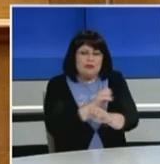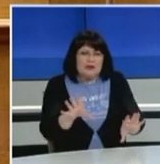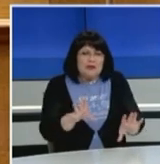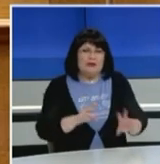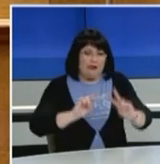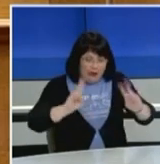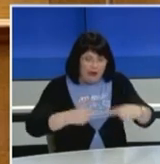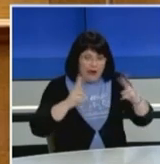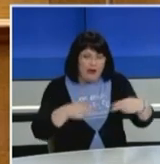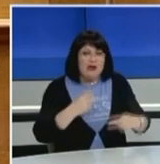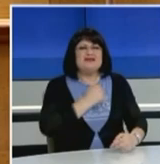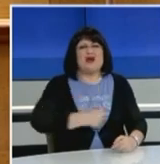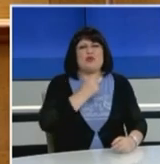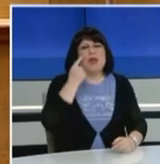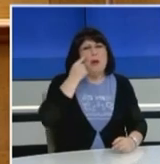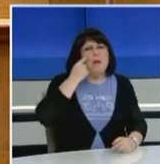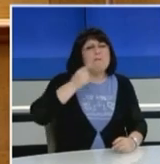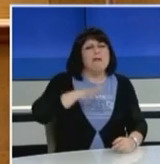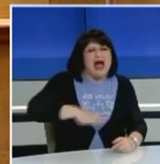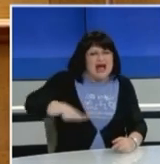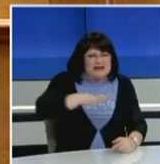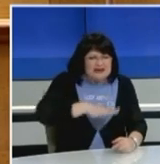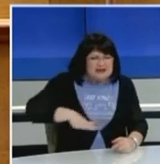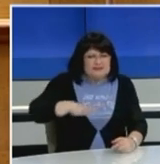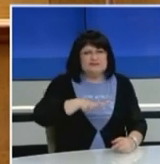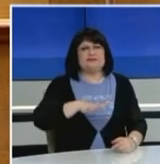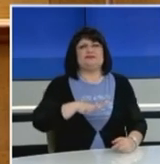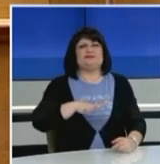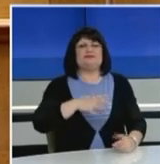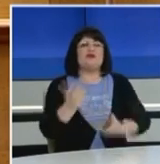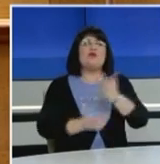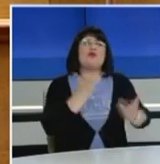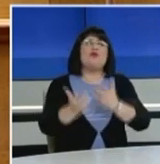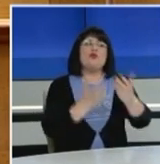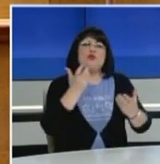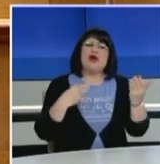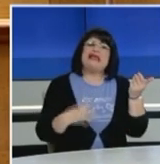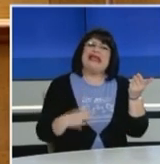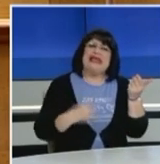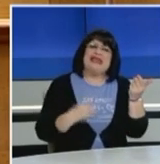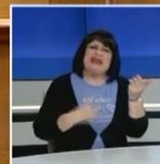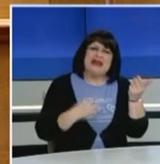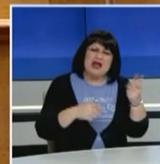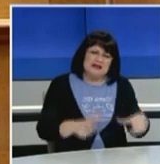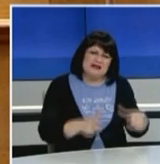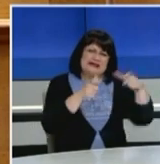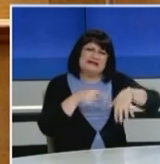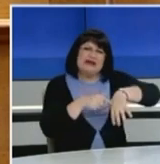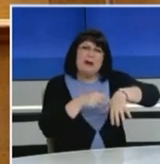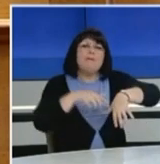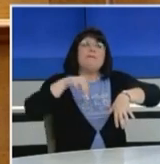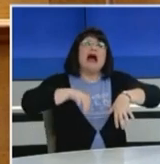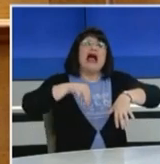αφορούν και την τραγωδία στο Μάτι, αλλά και τις μεγάλες πυρκαγιές στα Κύθυρα και στη Μάνη. δεν δικαιούστε